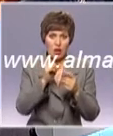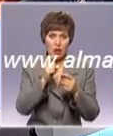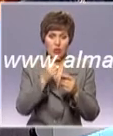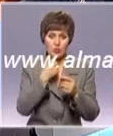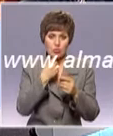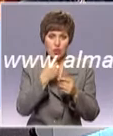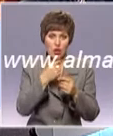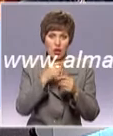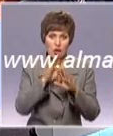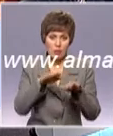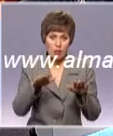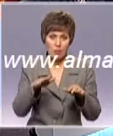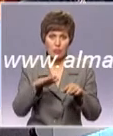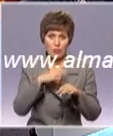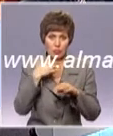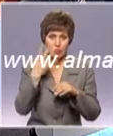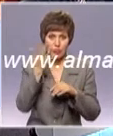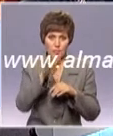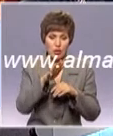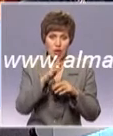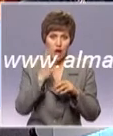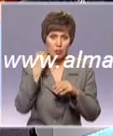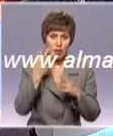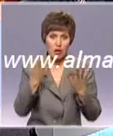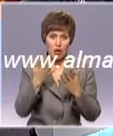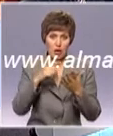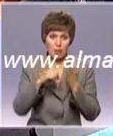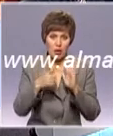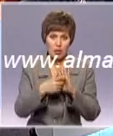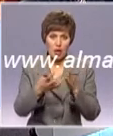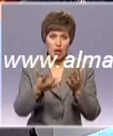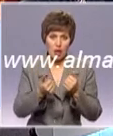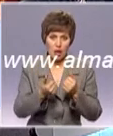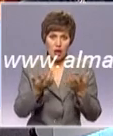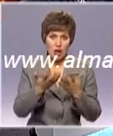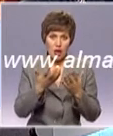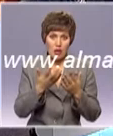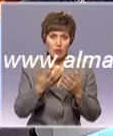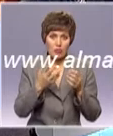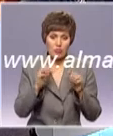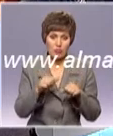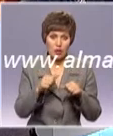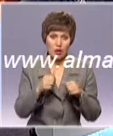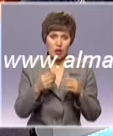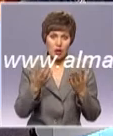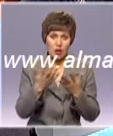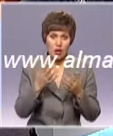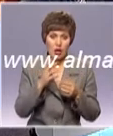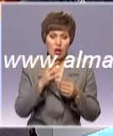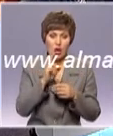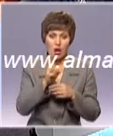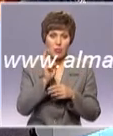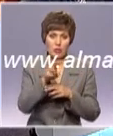ма, қалай Алматыда пәтер алсам дейсіз? Пәтер алуға алмасам қалай, кімге бар жоқтан